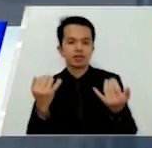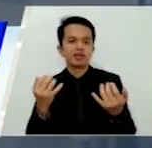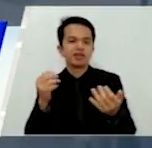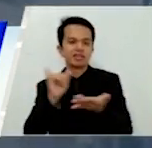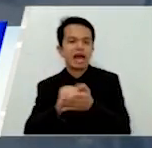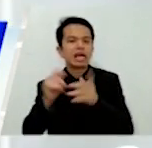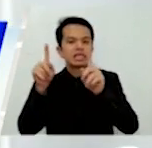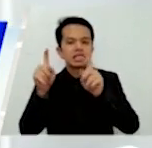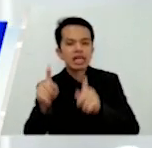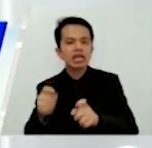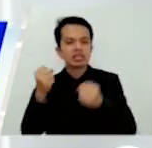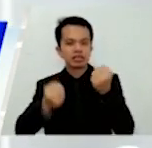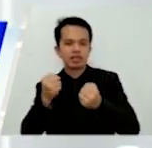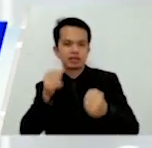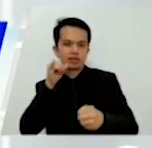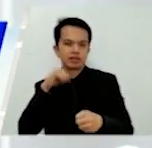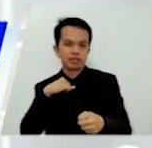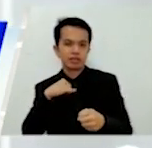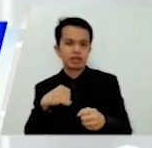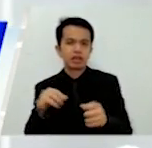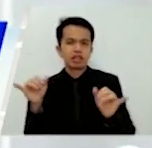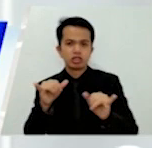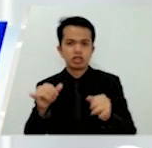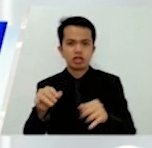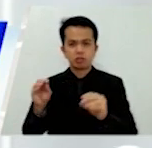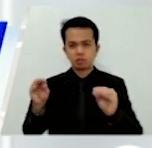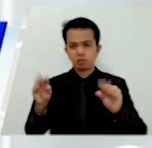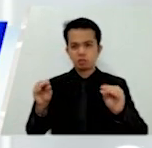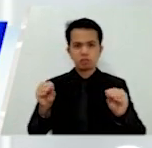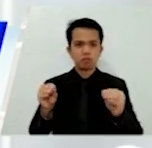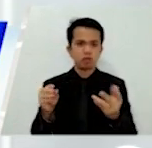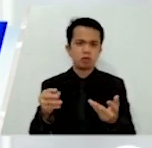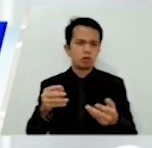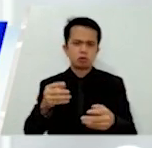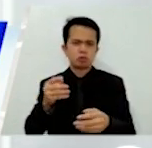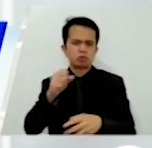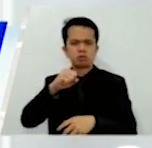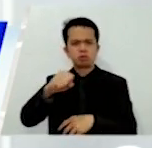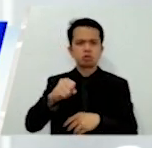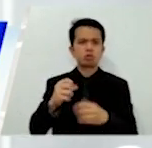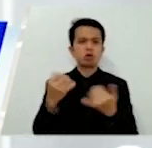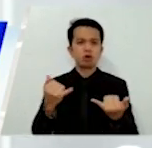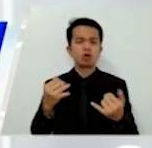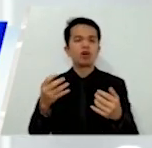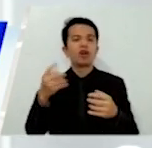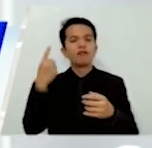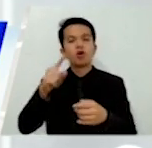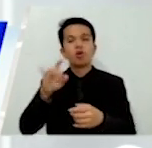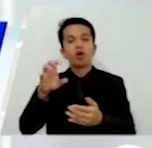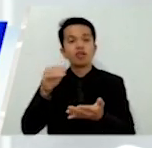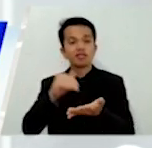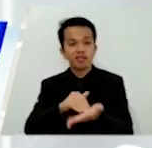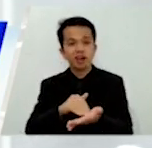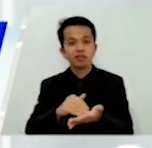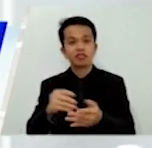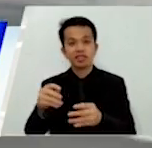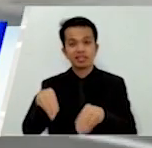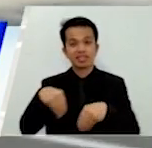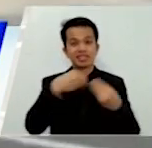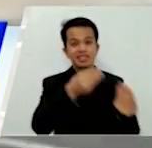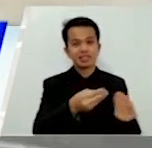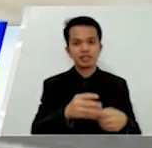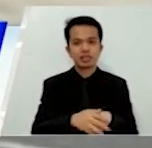itinangi niyang may blinker ang sasakyan at kaugnay naman sa alok na phong pabuya sinabi ni sson na hindi ito